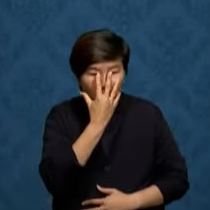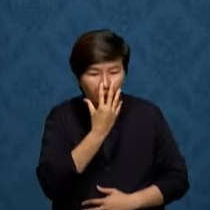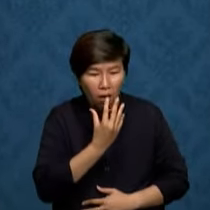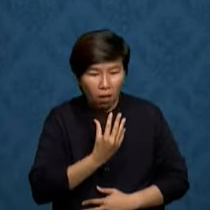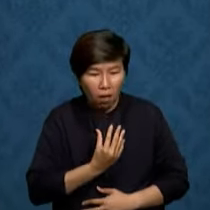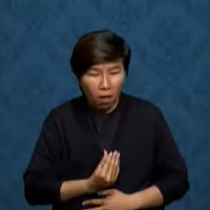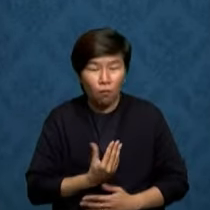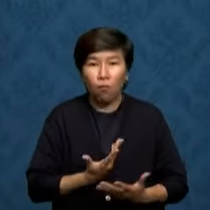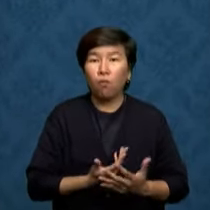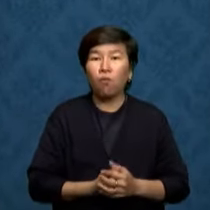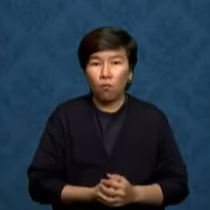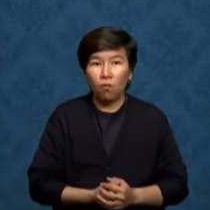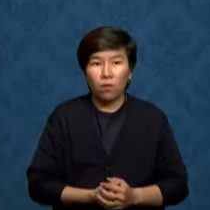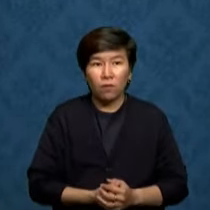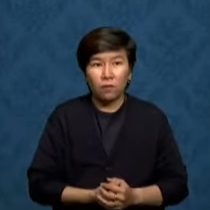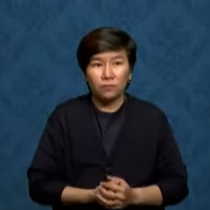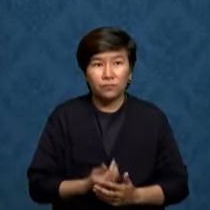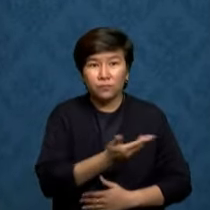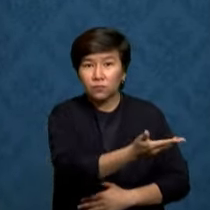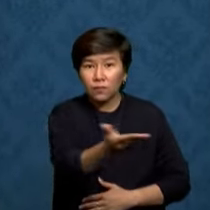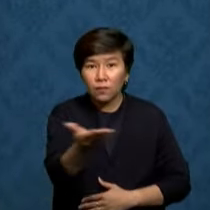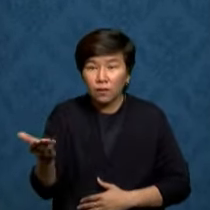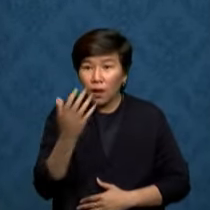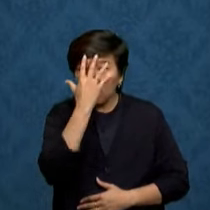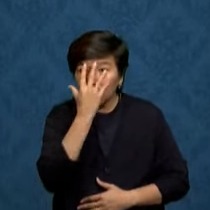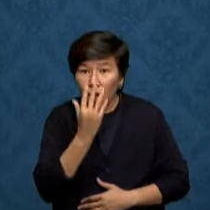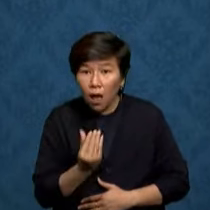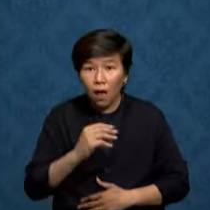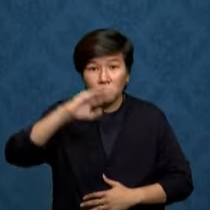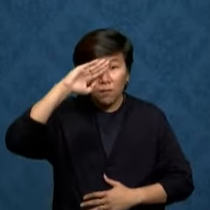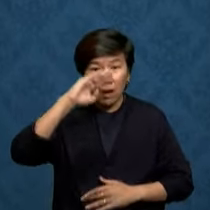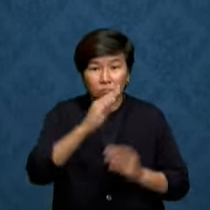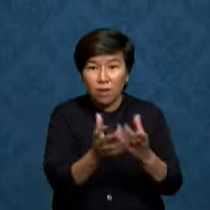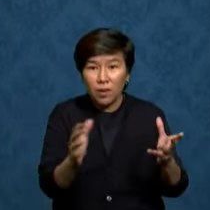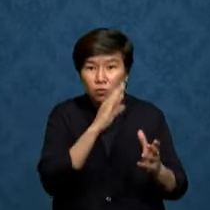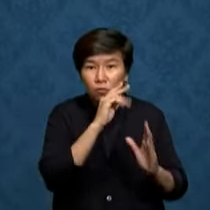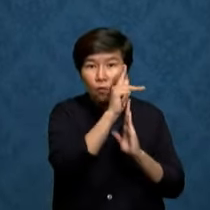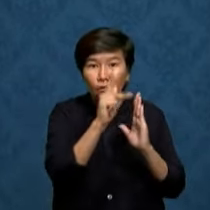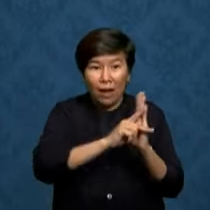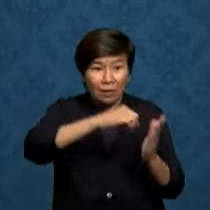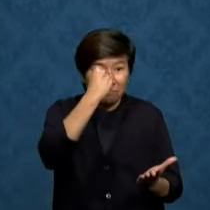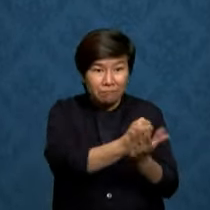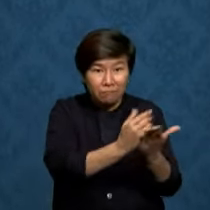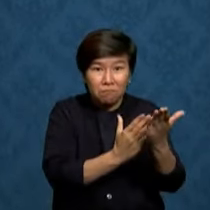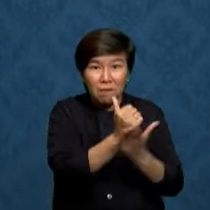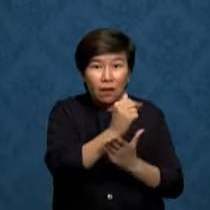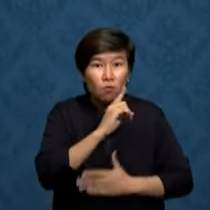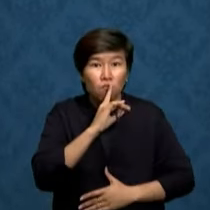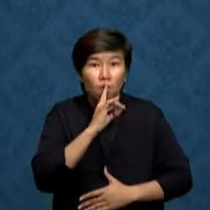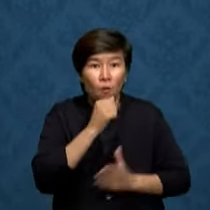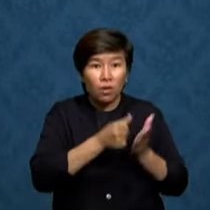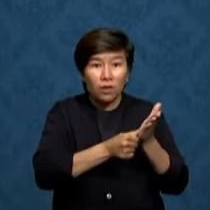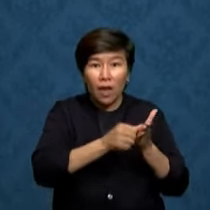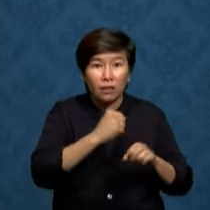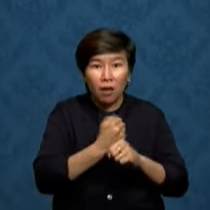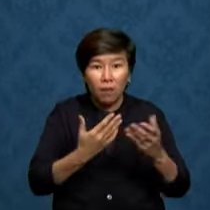มองที่ประชุมแห่งนี้นะครับยังไม่มีใครจิตกและซึมเศร้าแต่ถ้ากฎหมายฉบับนี้ผ่านไปเนี่ยผมยังไม่รู้เลยว่า